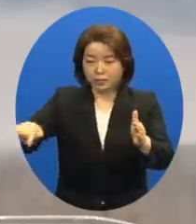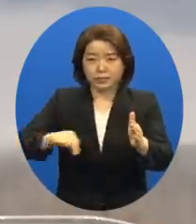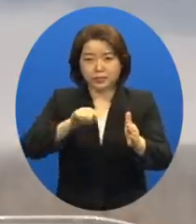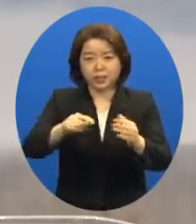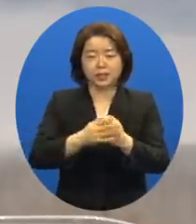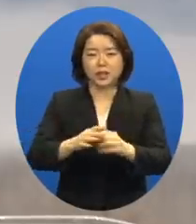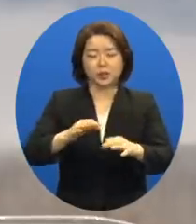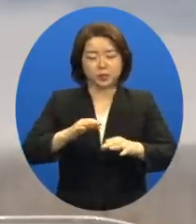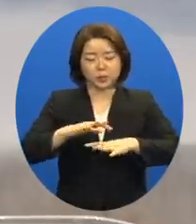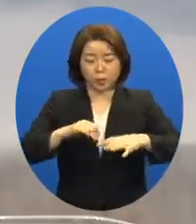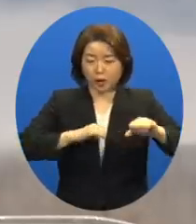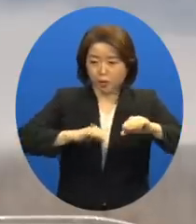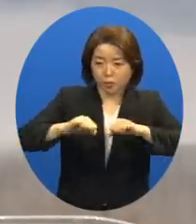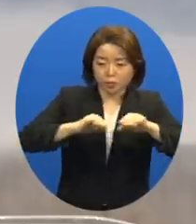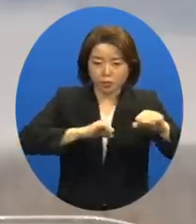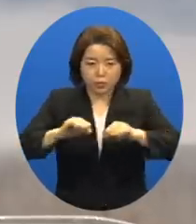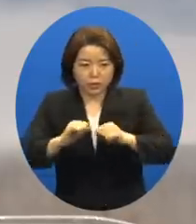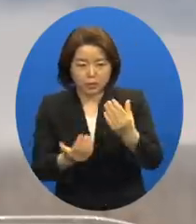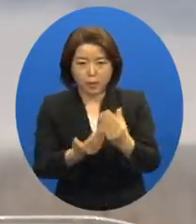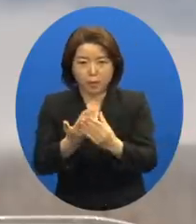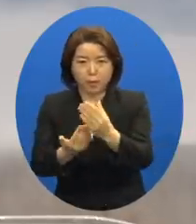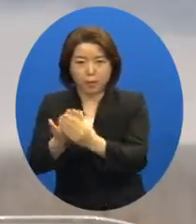놀라운 움직임이 일어나기 시작했습니다.